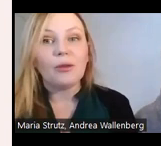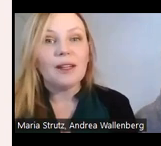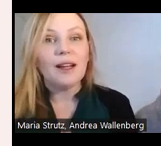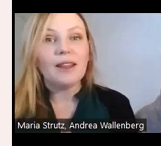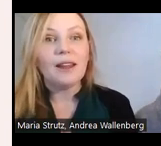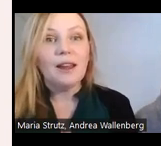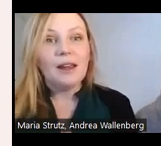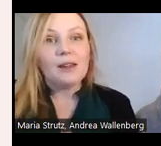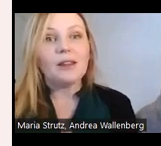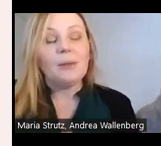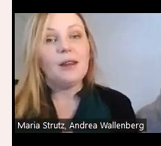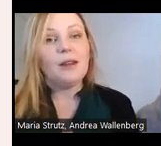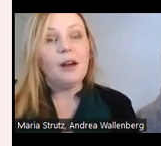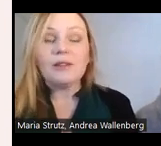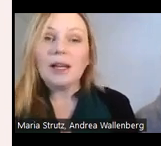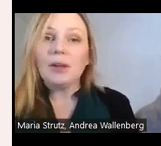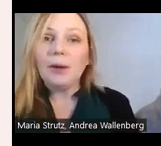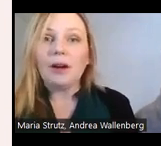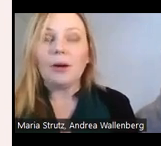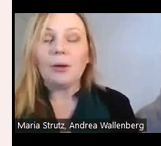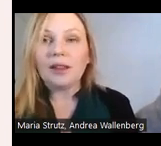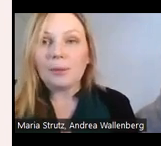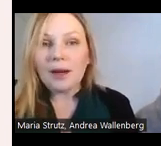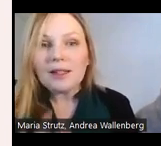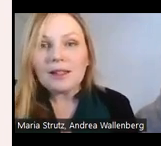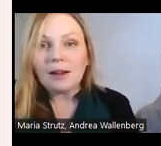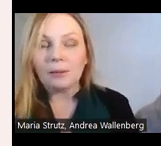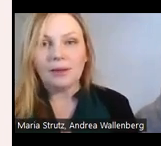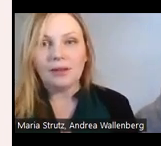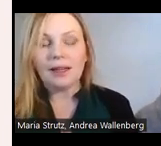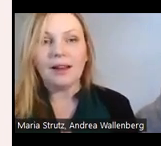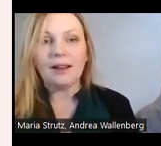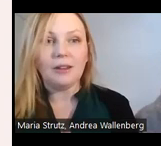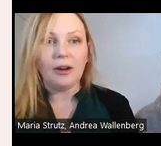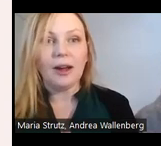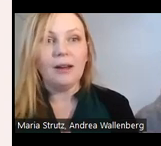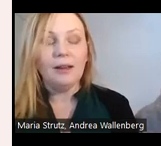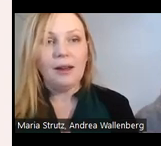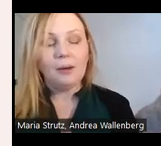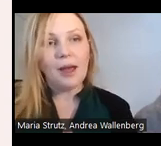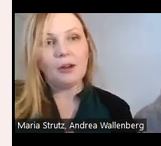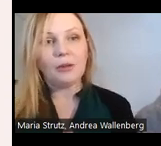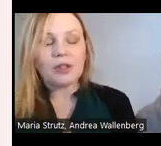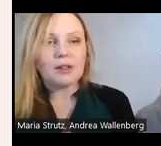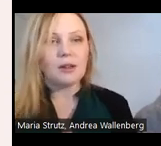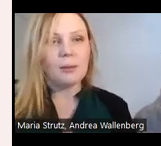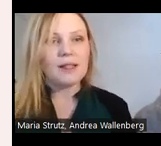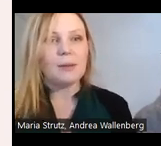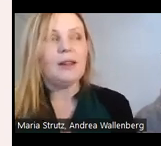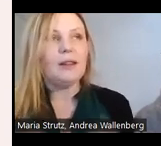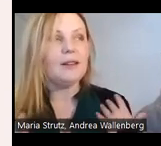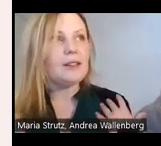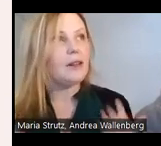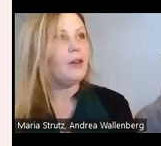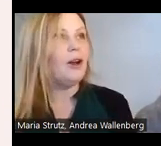barnet att få vara delaktig. Så att det blir avslappnade barn om vi inte pressar dem till att tala. Och det här gör ju förstås att de blir